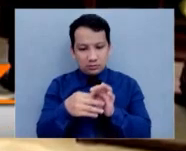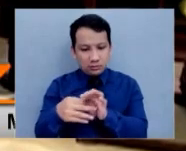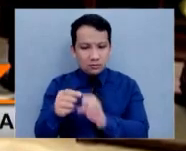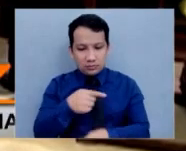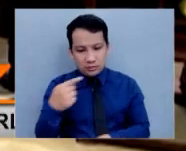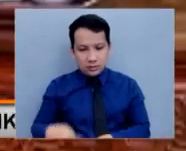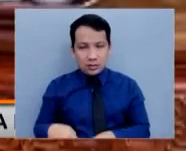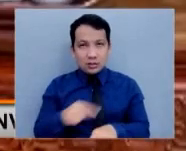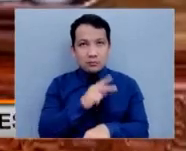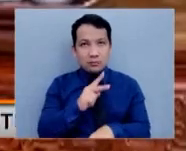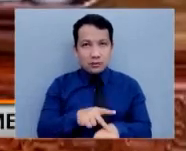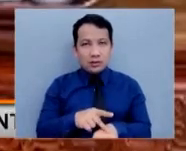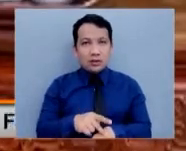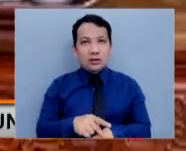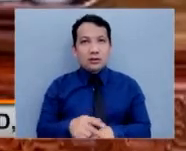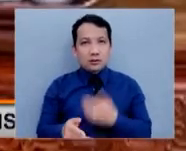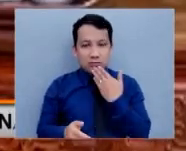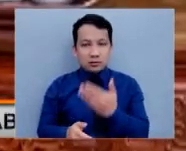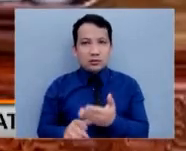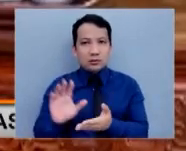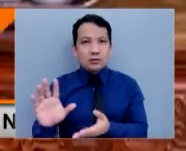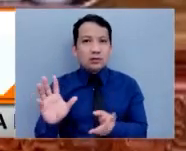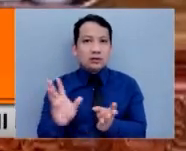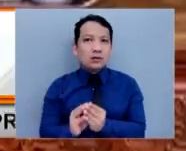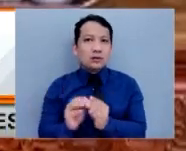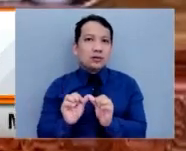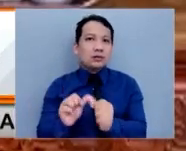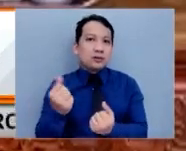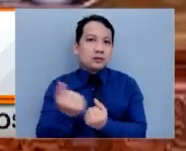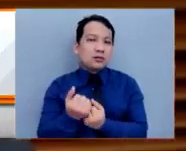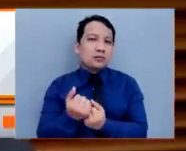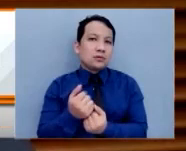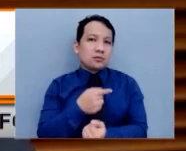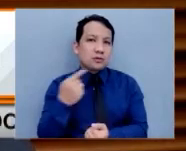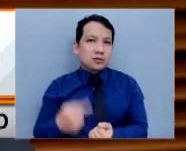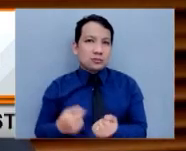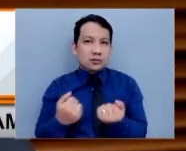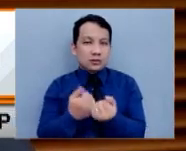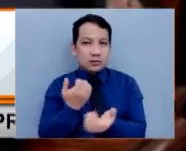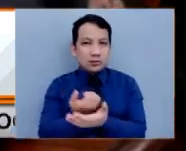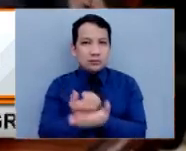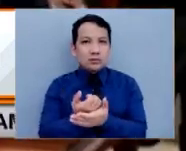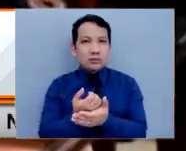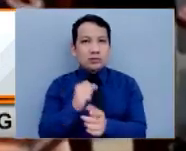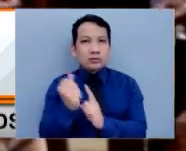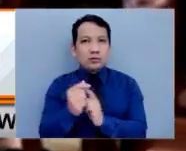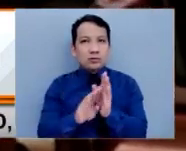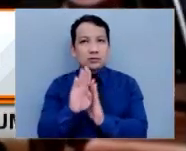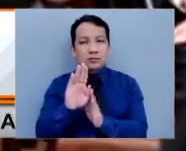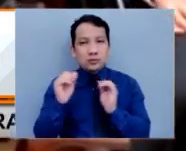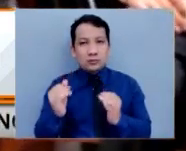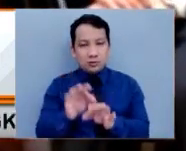at Pilipinas. Nagpasalamat naman si Duterte sa pagsuporta ng China sa economic at social development ng Pilipinas, lalo na sa pagtugon